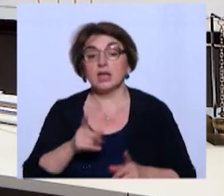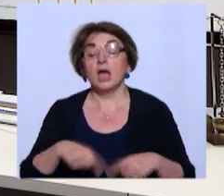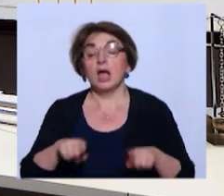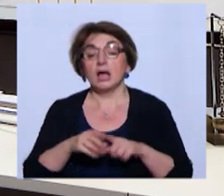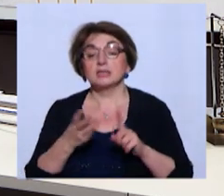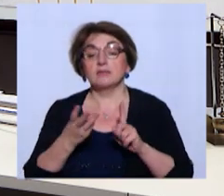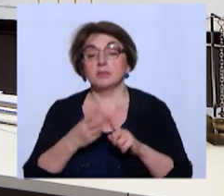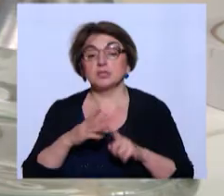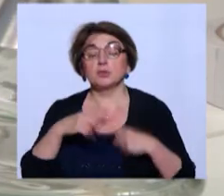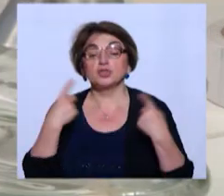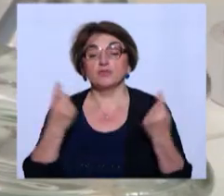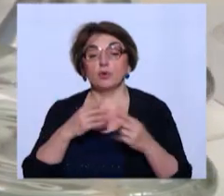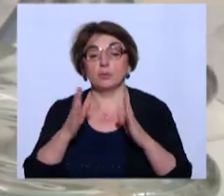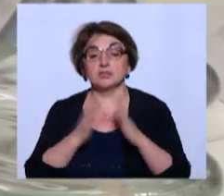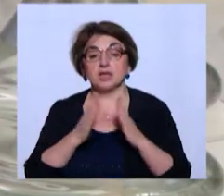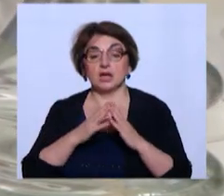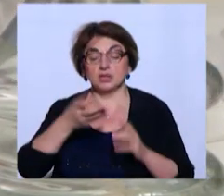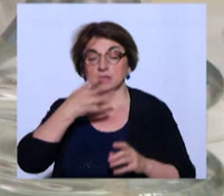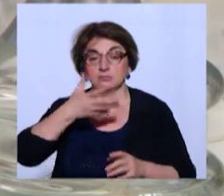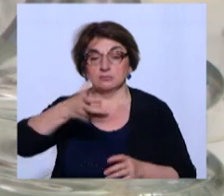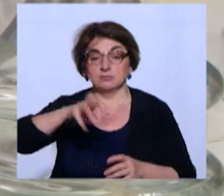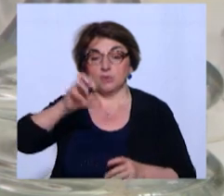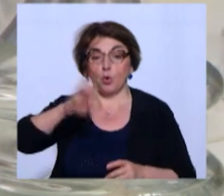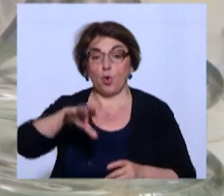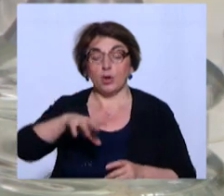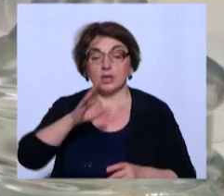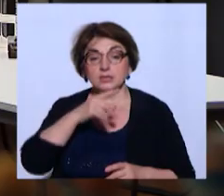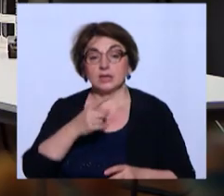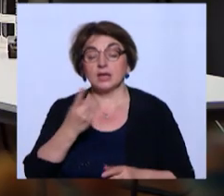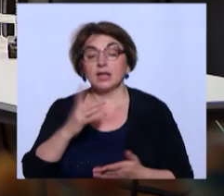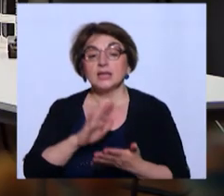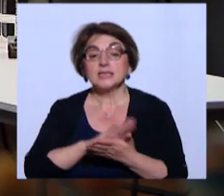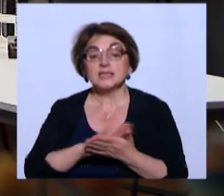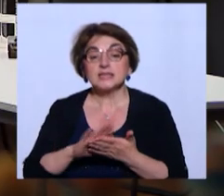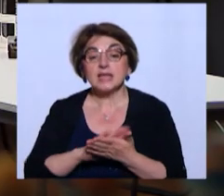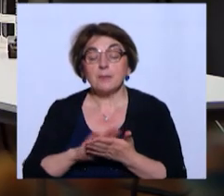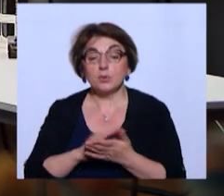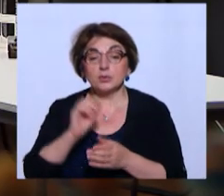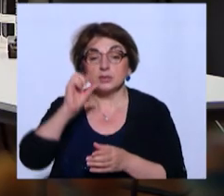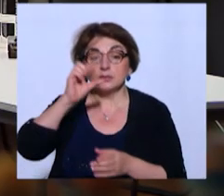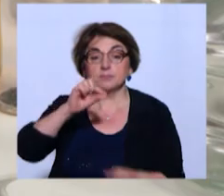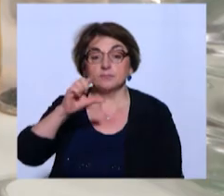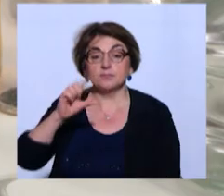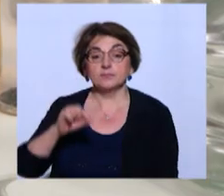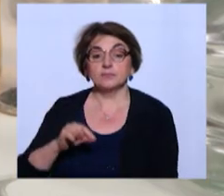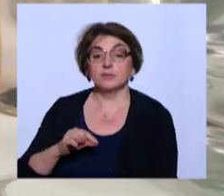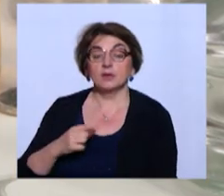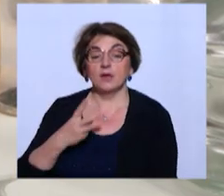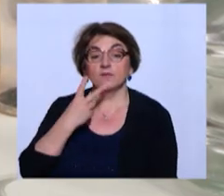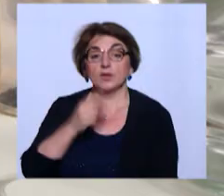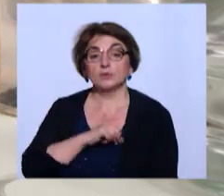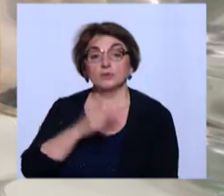ონკანის წყალი. ვაწვეთებთ რამოდენიმე წვე თხევად საპონს და მე მინდა თქვენ თვითონ